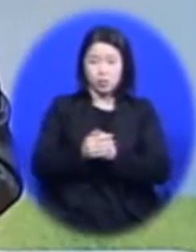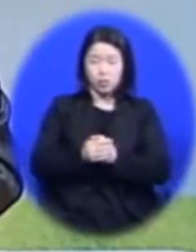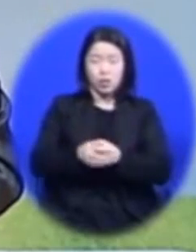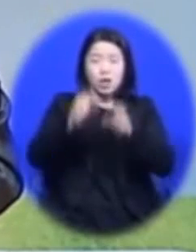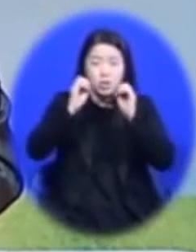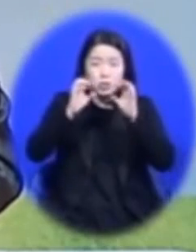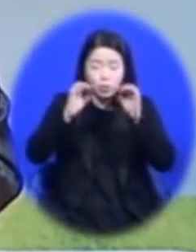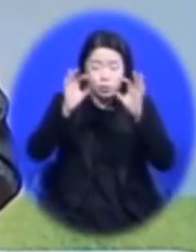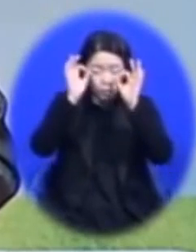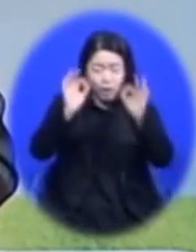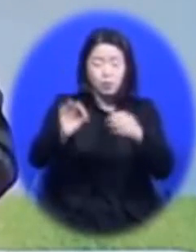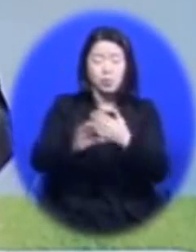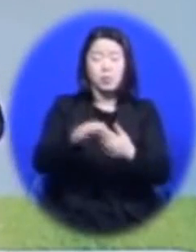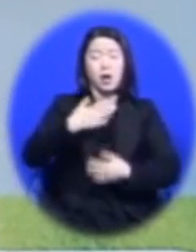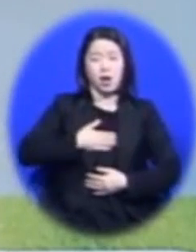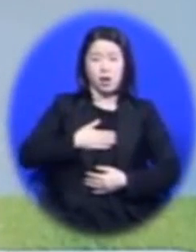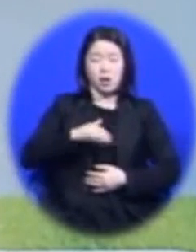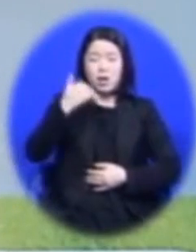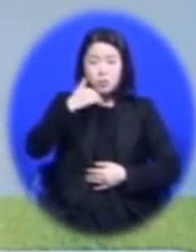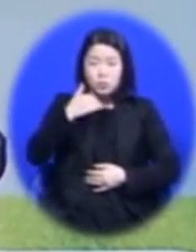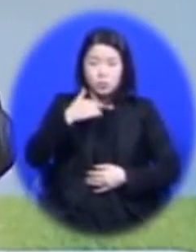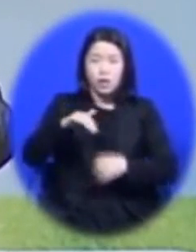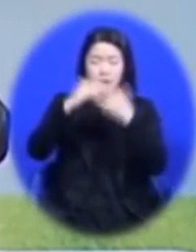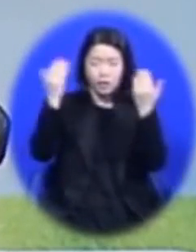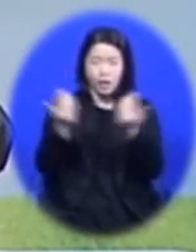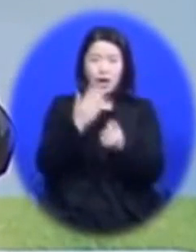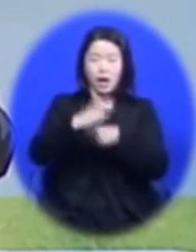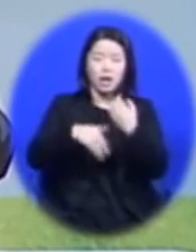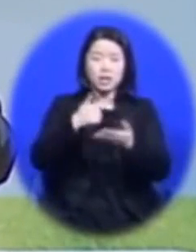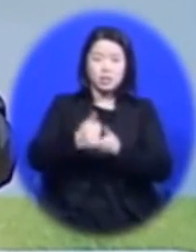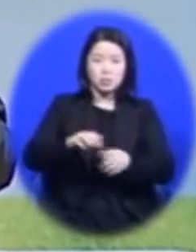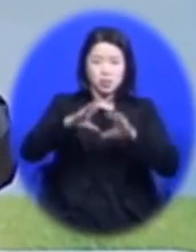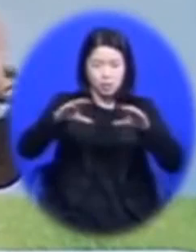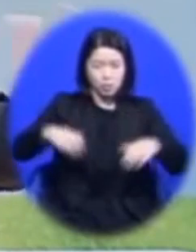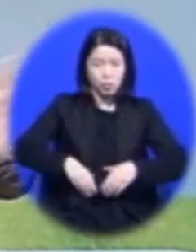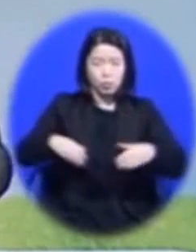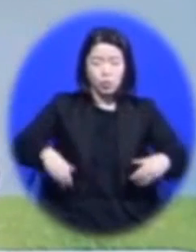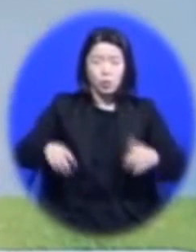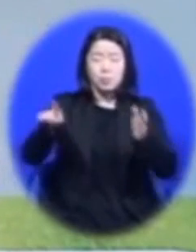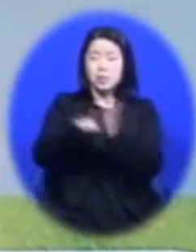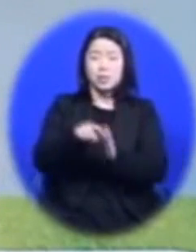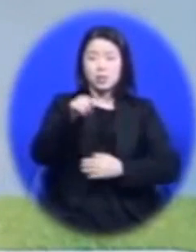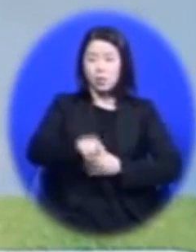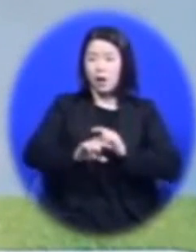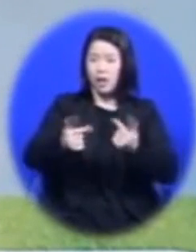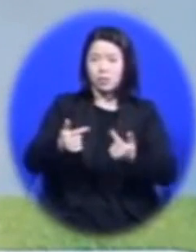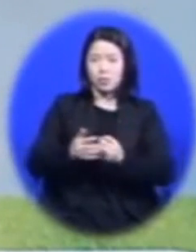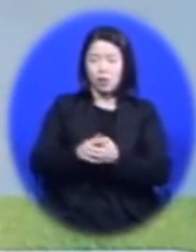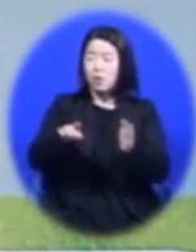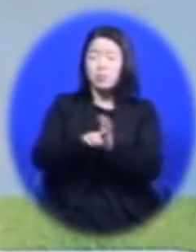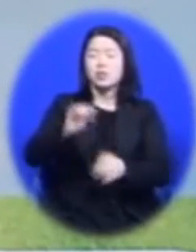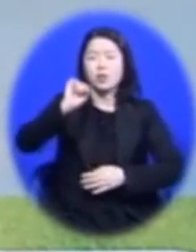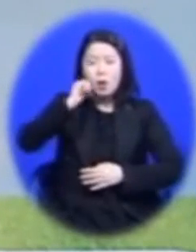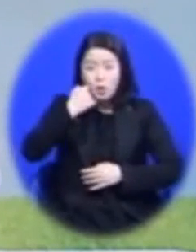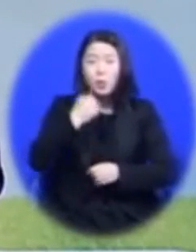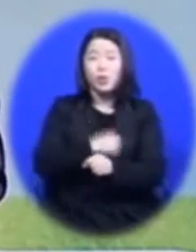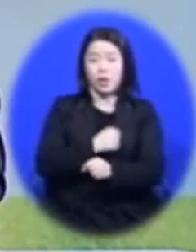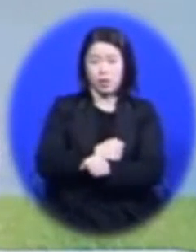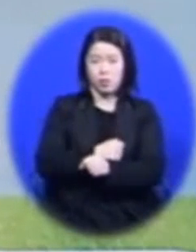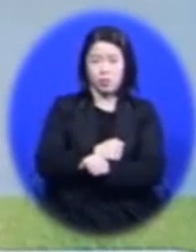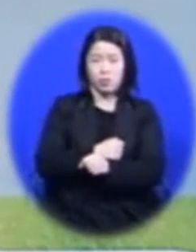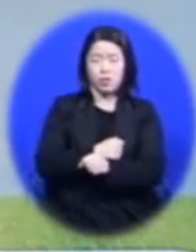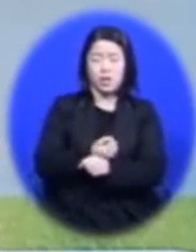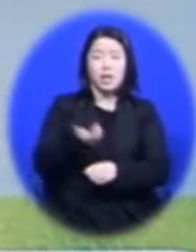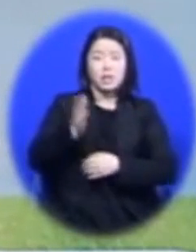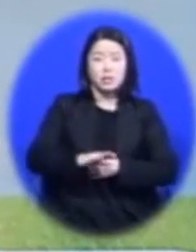압니다. 누구나 하나님이 너그러우실 것이라고 믿는 거 아닙니다. 안 믿어지는 거예요.